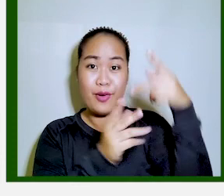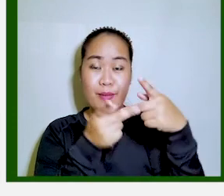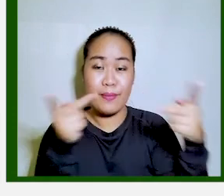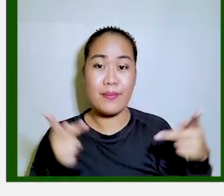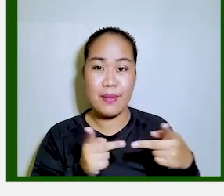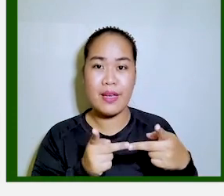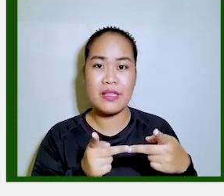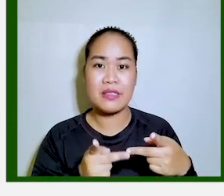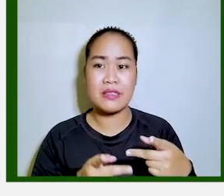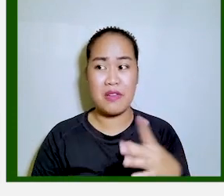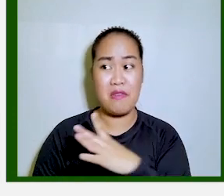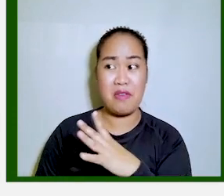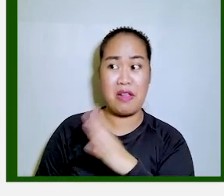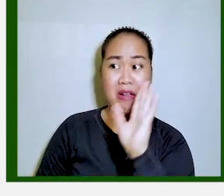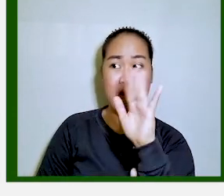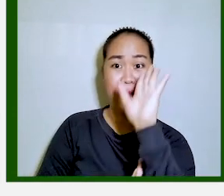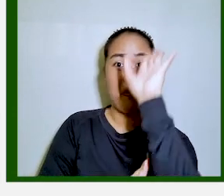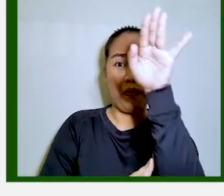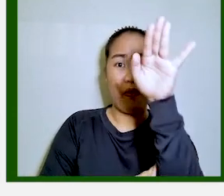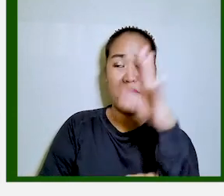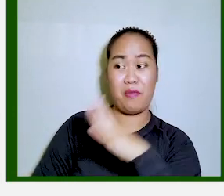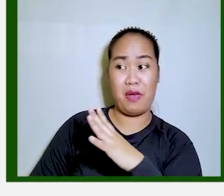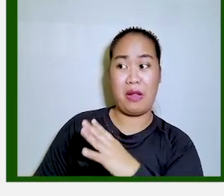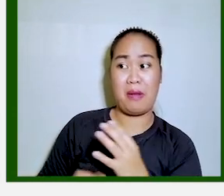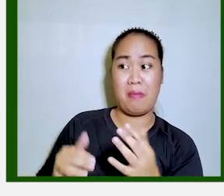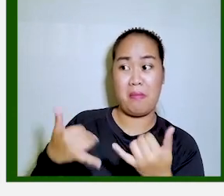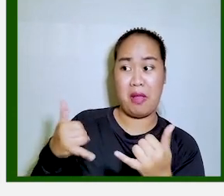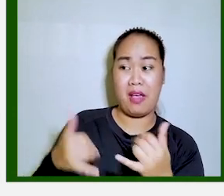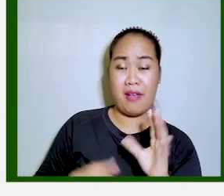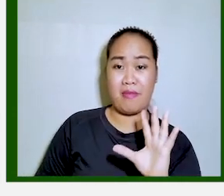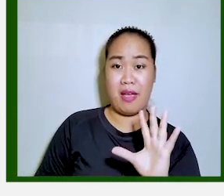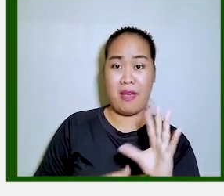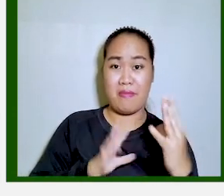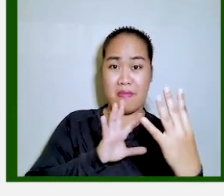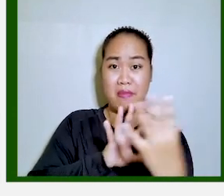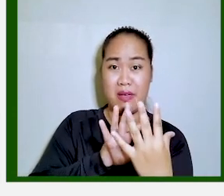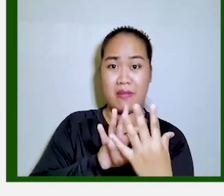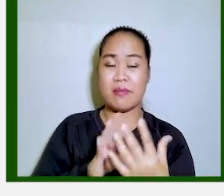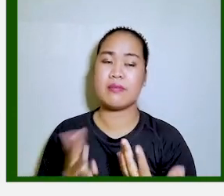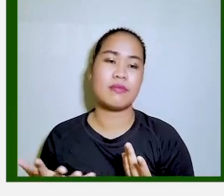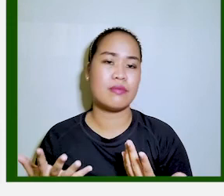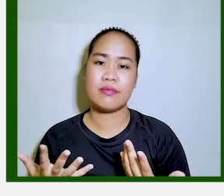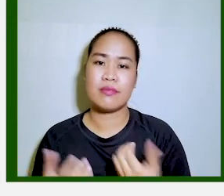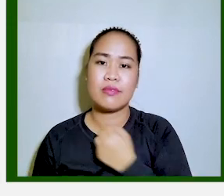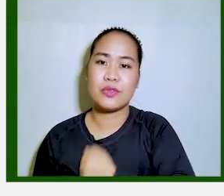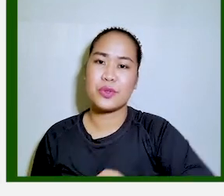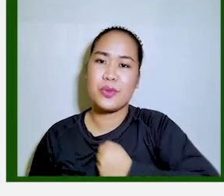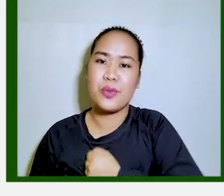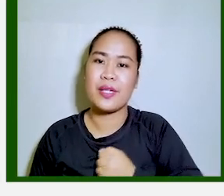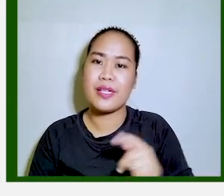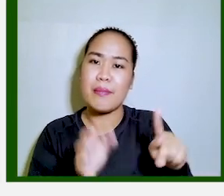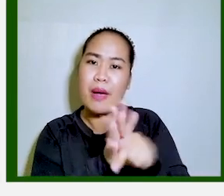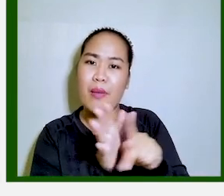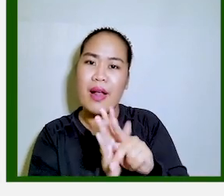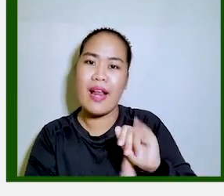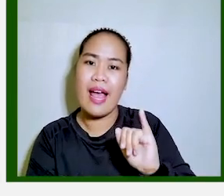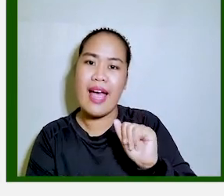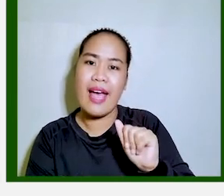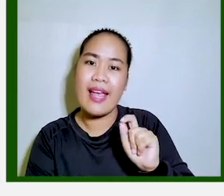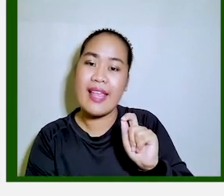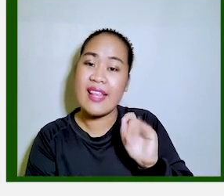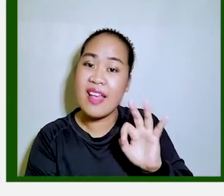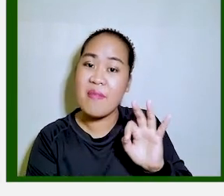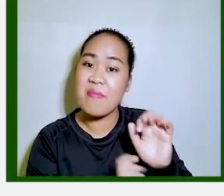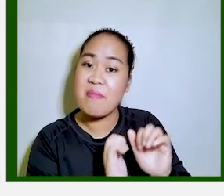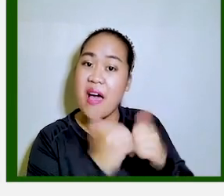na ba maglimahan? Sabi ko, wag na ho muna. Dahil again, bawal pa sa IATF. And pagka meron sa inyo nagkasakit